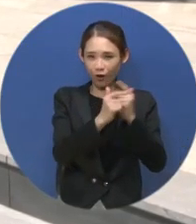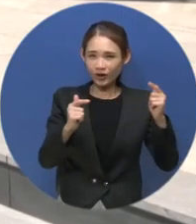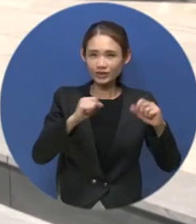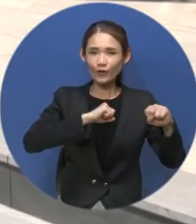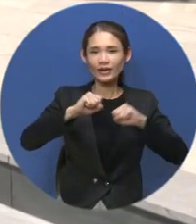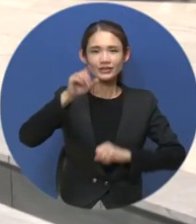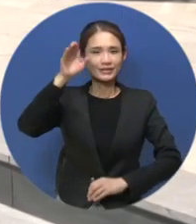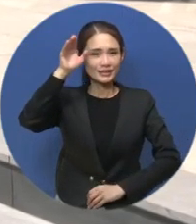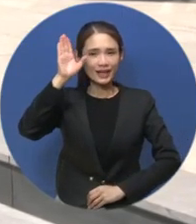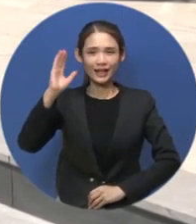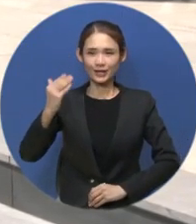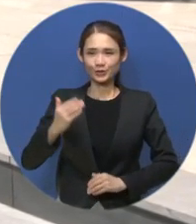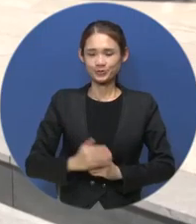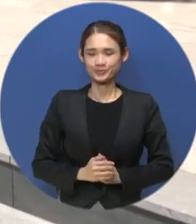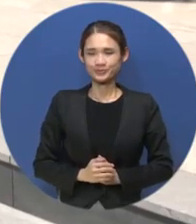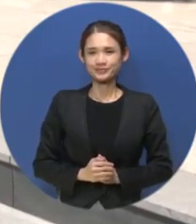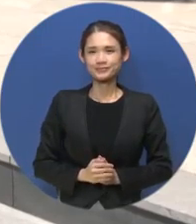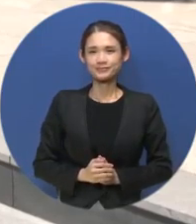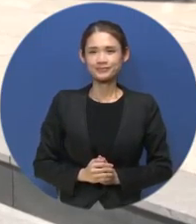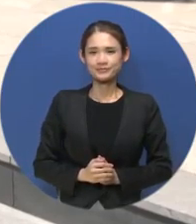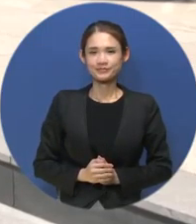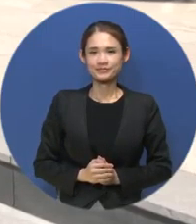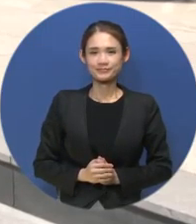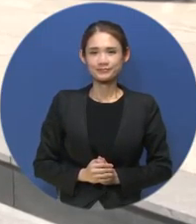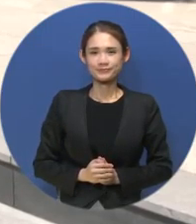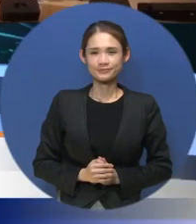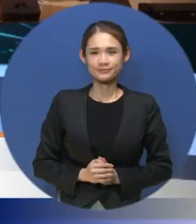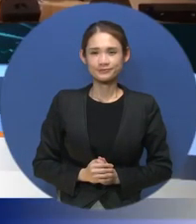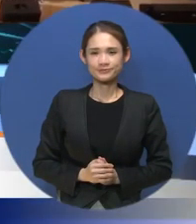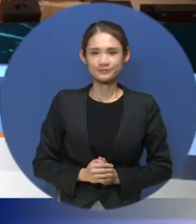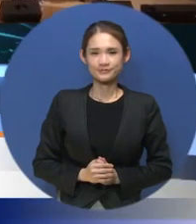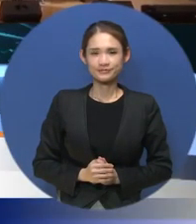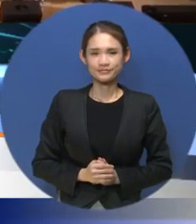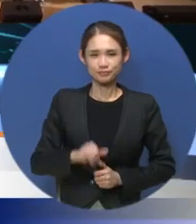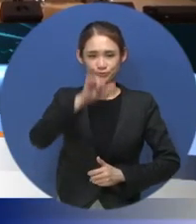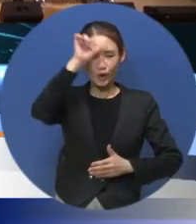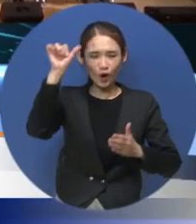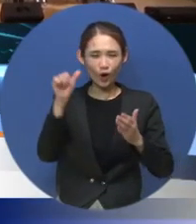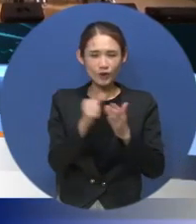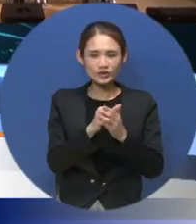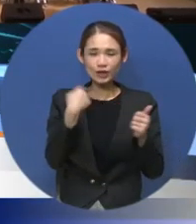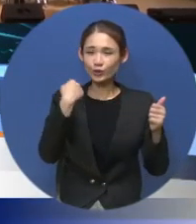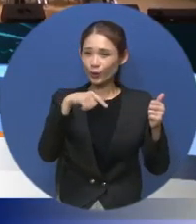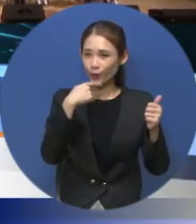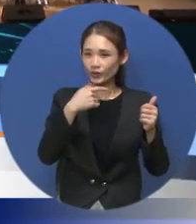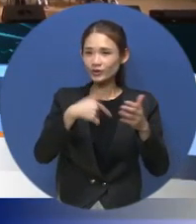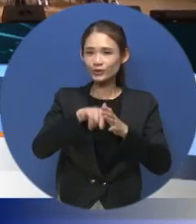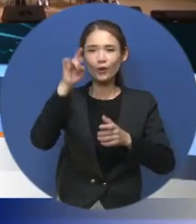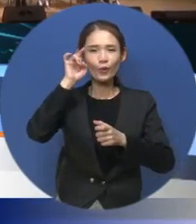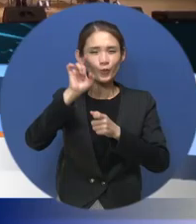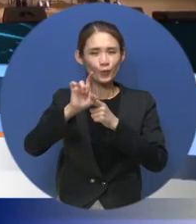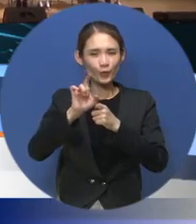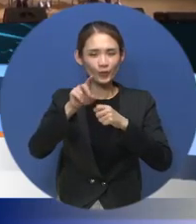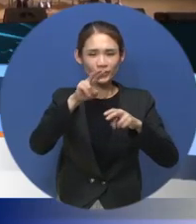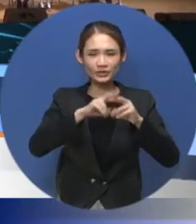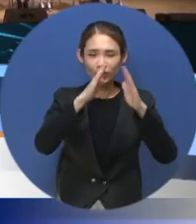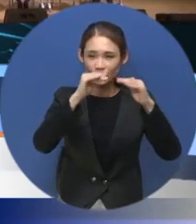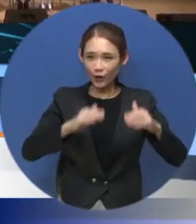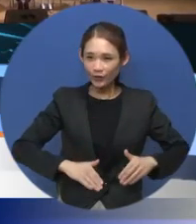꿈이에요. 문화예술 분야는 언어가 필요 없고 장애인과 비장애인들의 벽이 없는 함께 소통하는